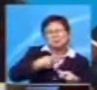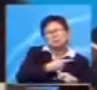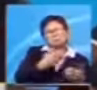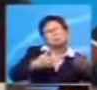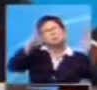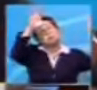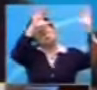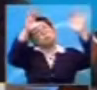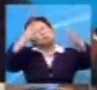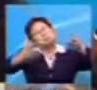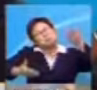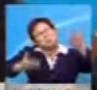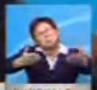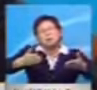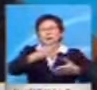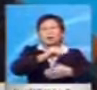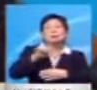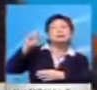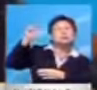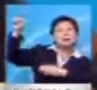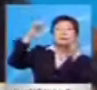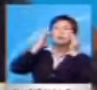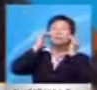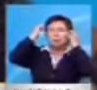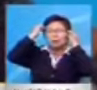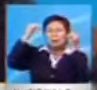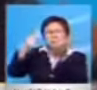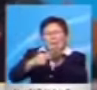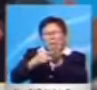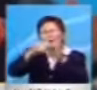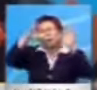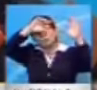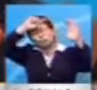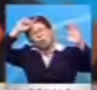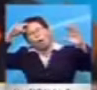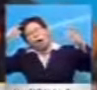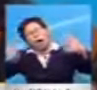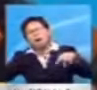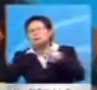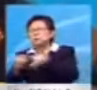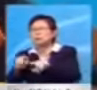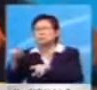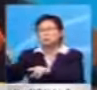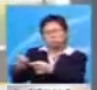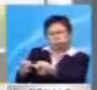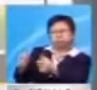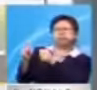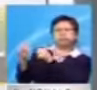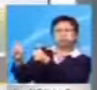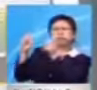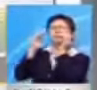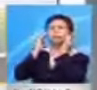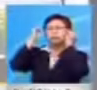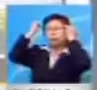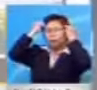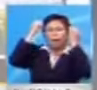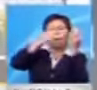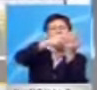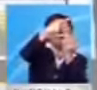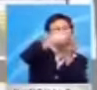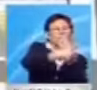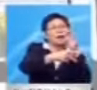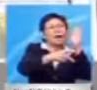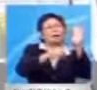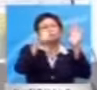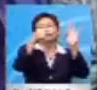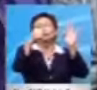masaca tap di kaca panas boleh uruskan denganenjak prram f2f